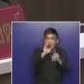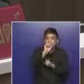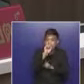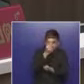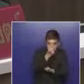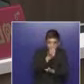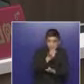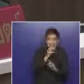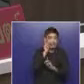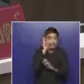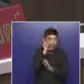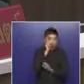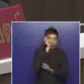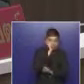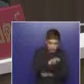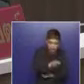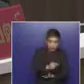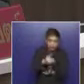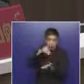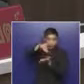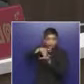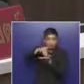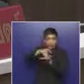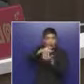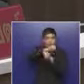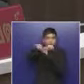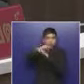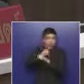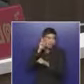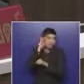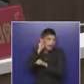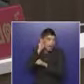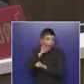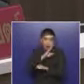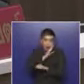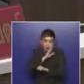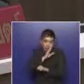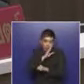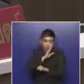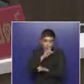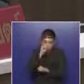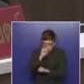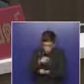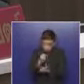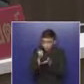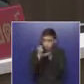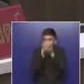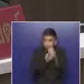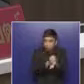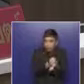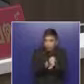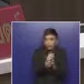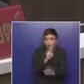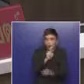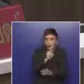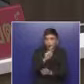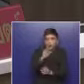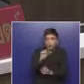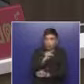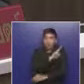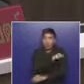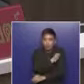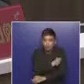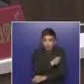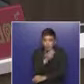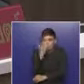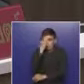ย์ต้านข่าวลวงของกระทรวงดิจิทัลท่านก็ต้องไปอุดหนุนเขาบ้างอุดหนุนกรมอนามัยนี่ต้องอุดหนุนเยอะๆเพราะท่านทำง